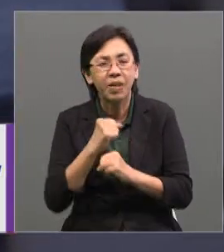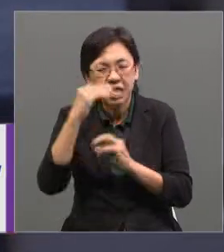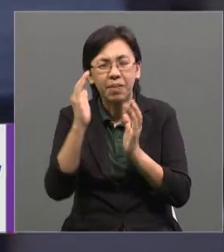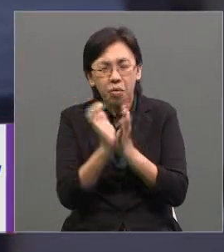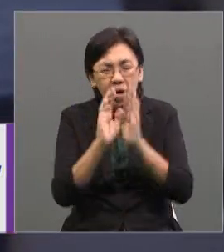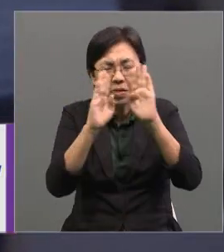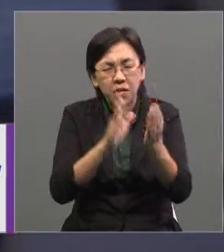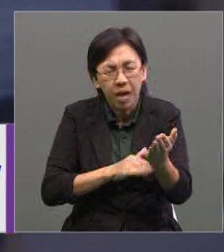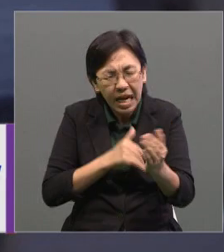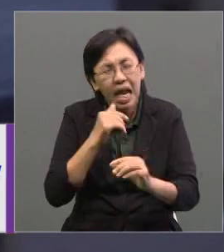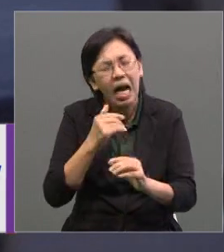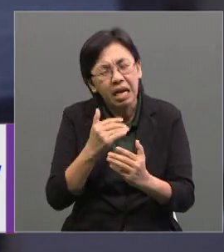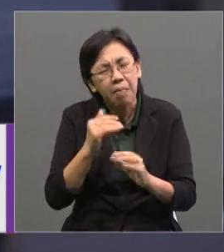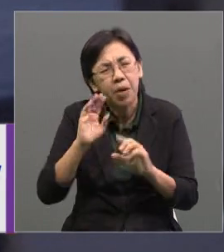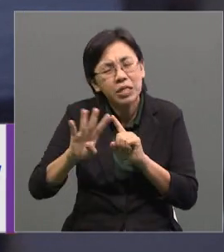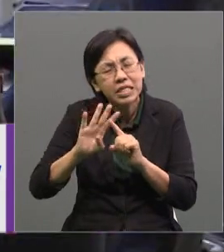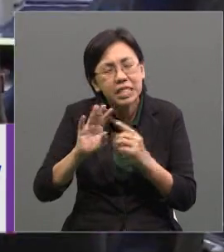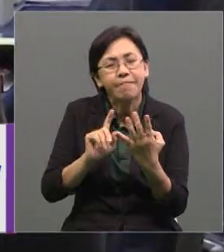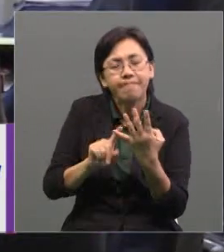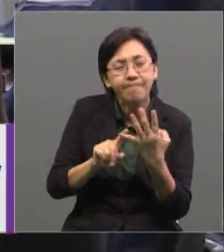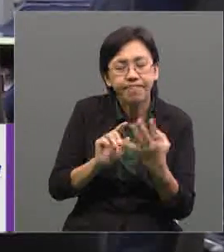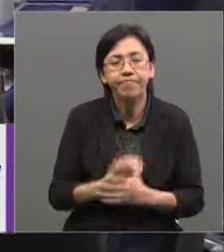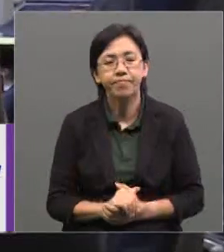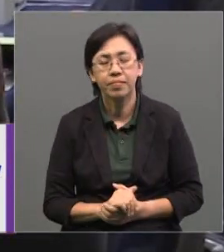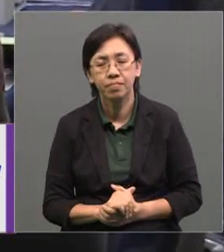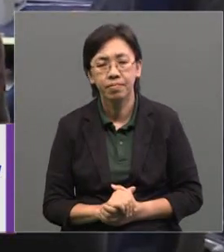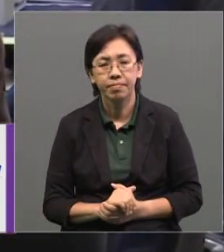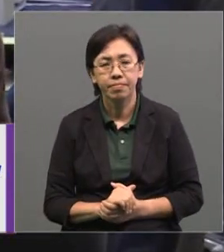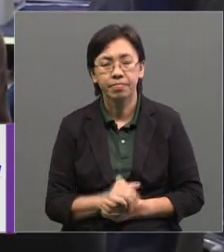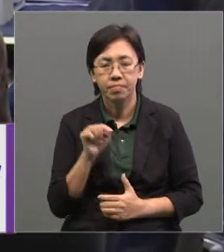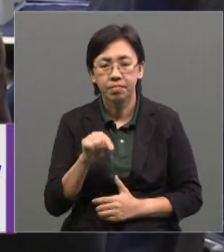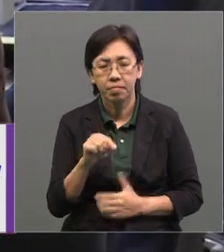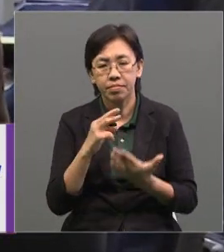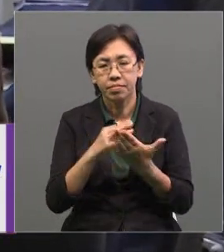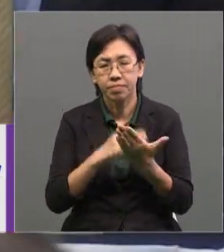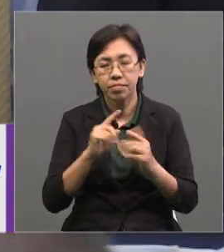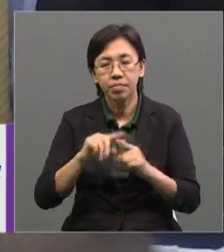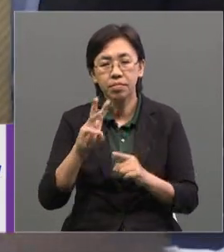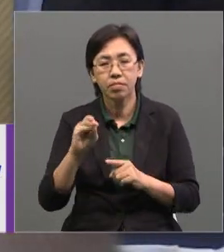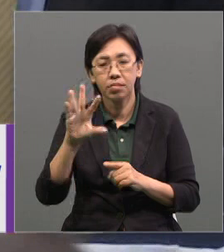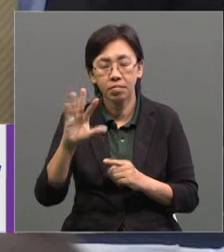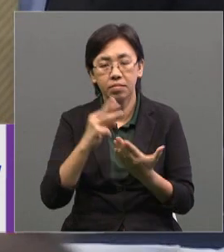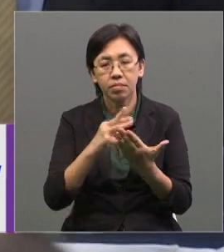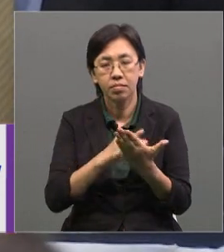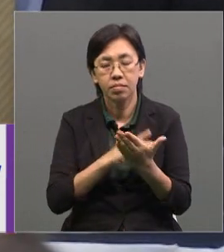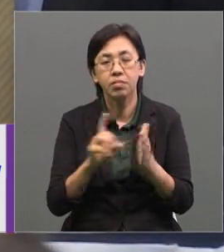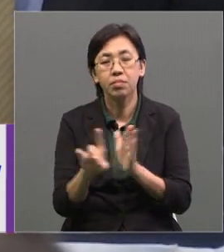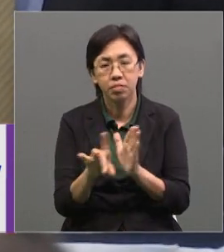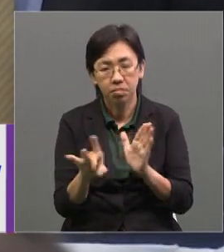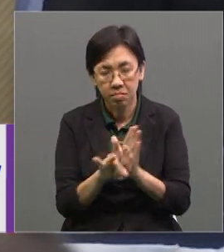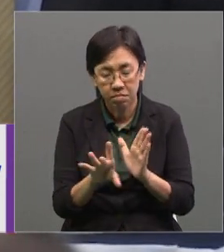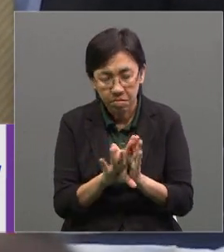ลำดับที่ 4นะคะวาระการประชุมแต่งตั้งผบตรวันนี้เนี่ยอยู่ในวาระที่ 65ซึ่งเป็นวาระสุดท้ายแต่